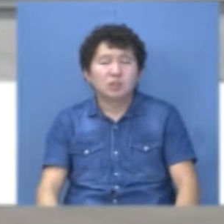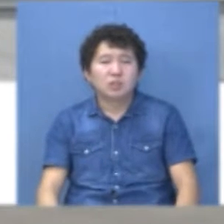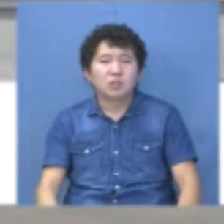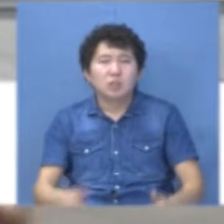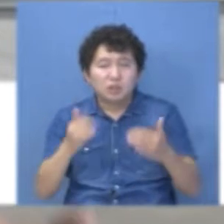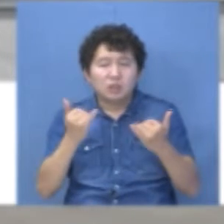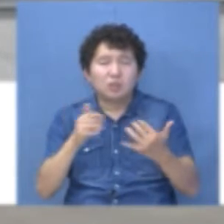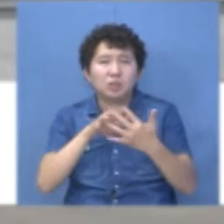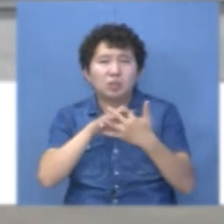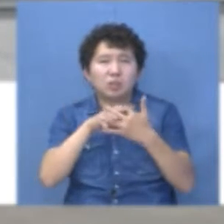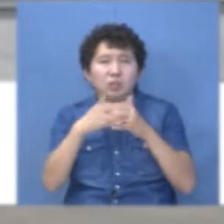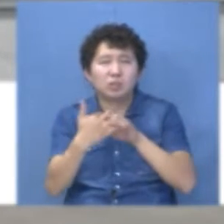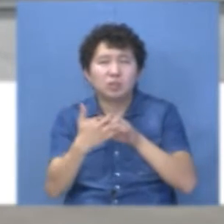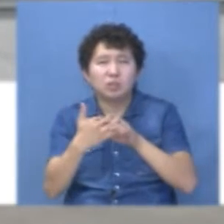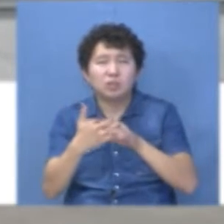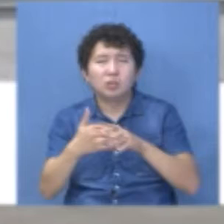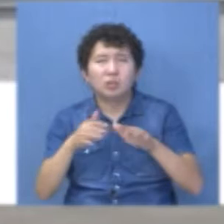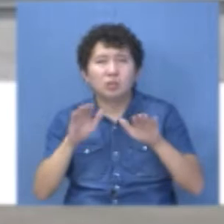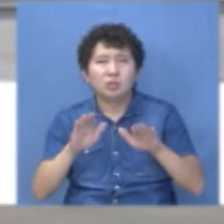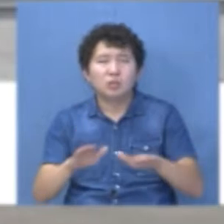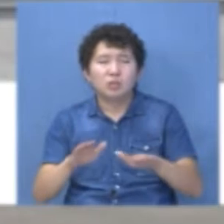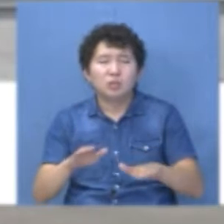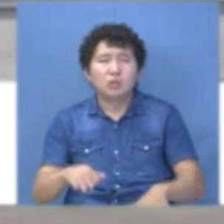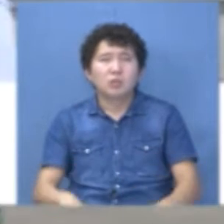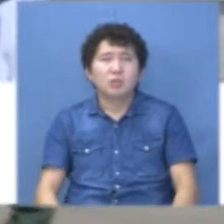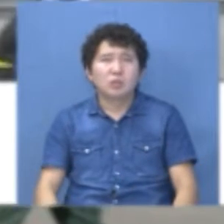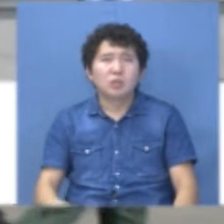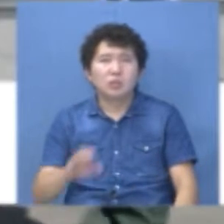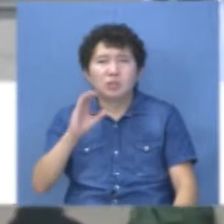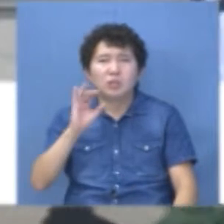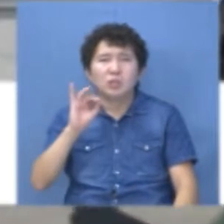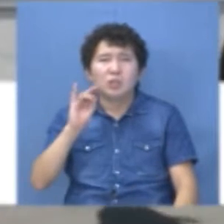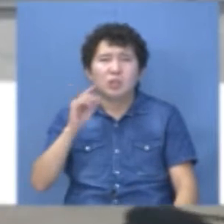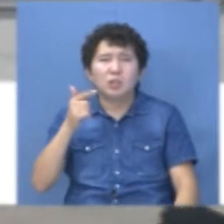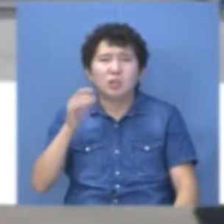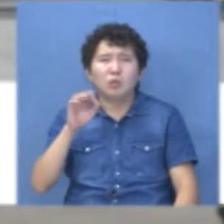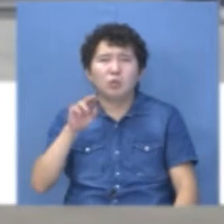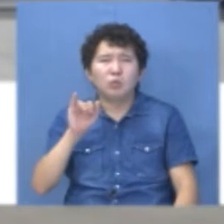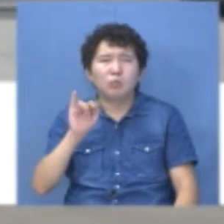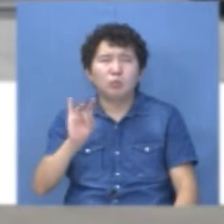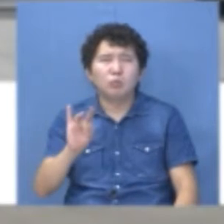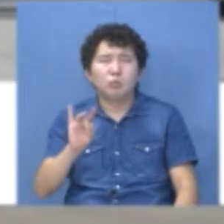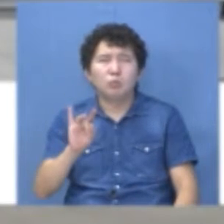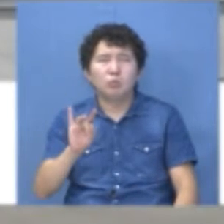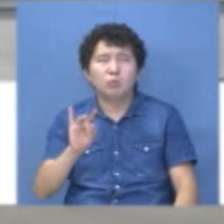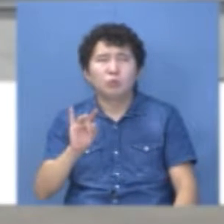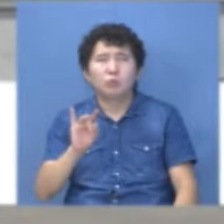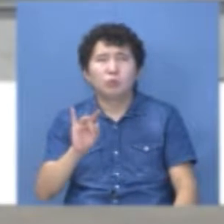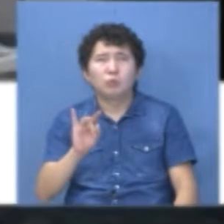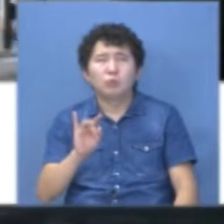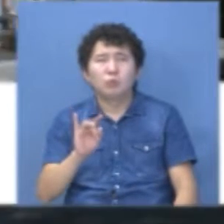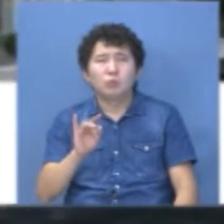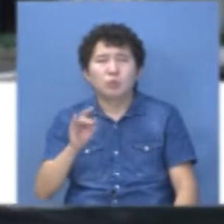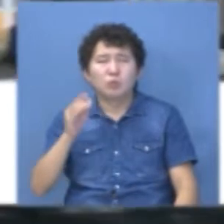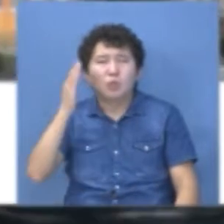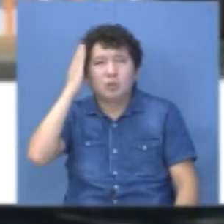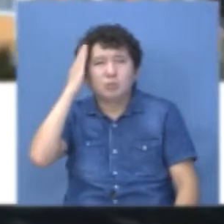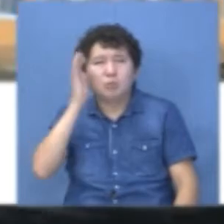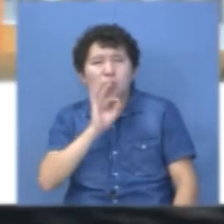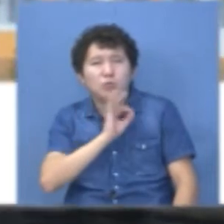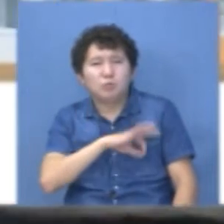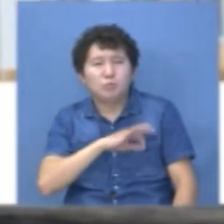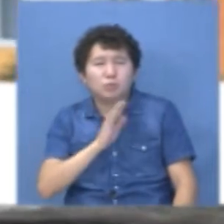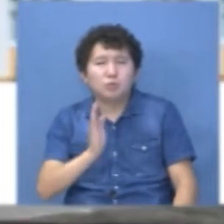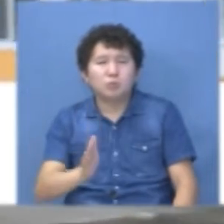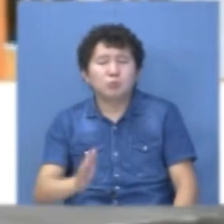ауылдық жерде озық үлгідегі финдік және сингапурлық білім беру жүйесімен қамтылған алғашқы кешен деп толық айта аламын. Ауқымды